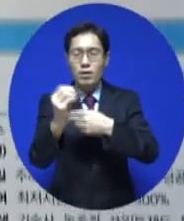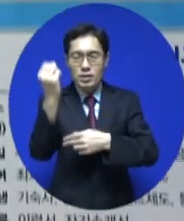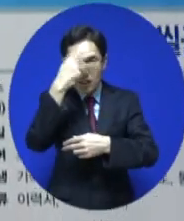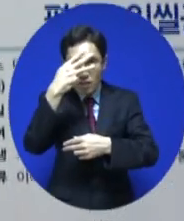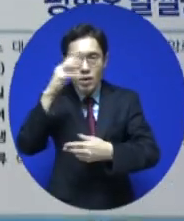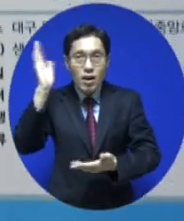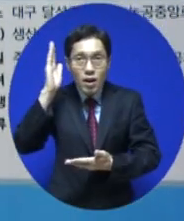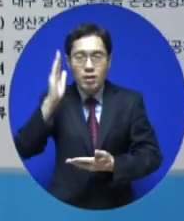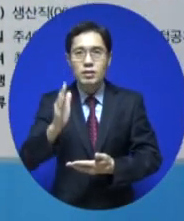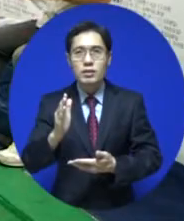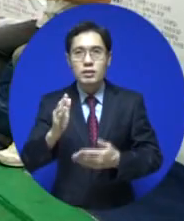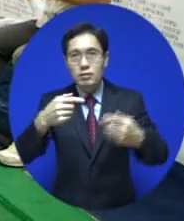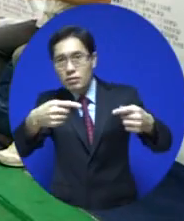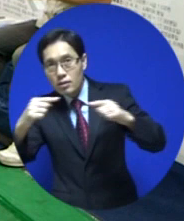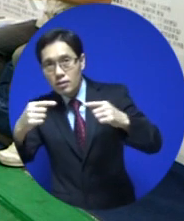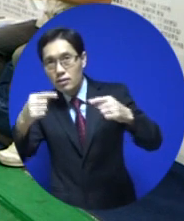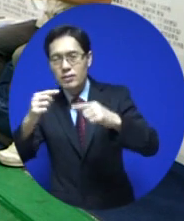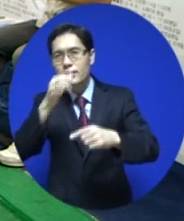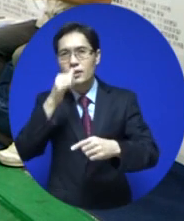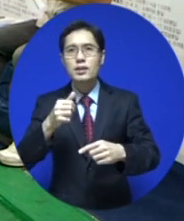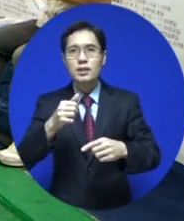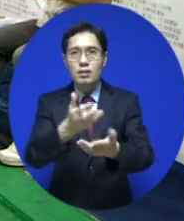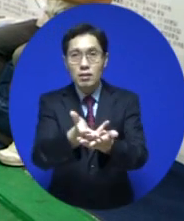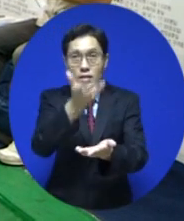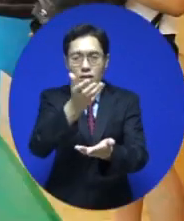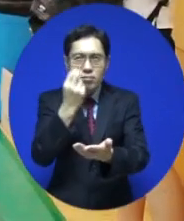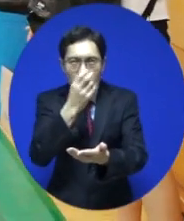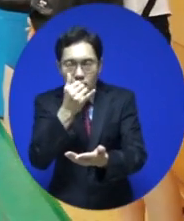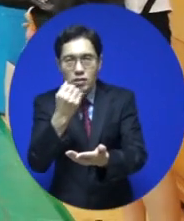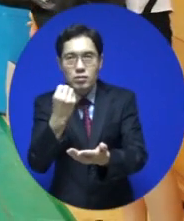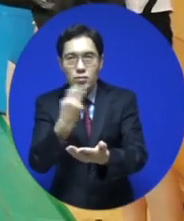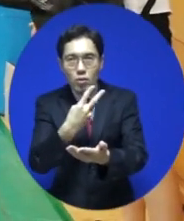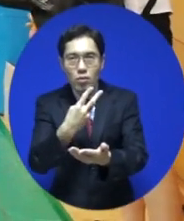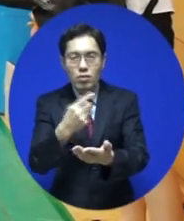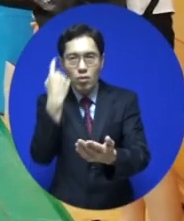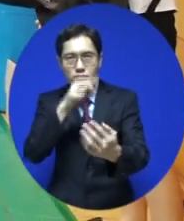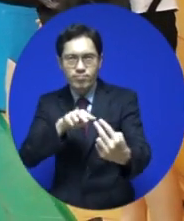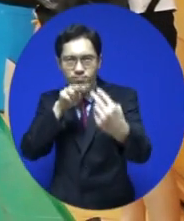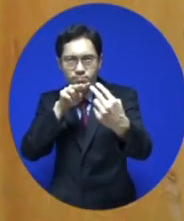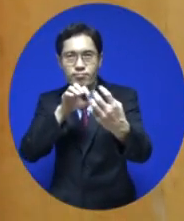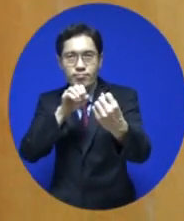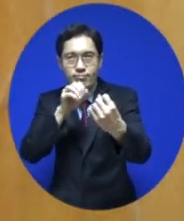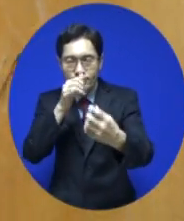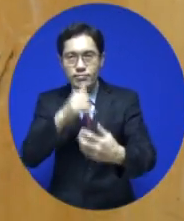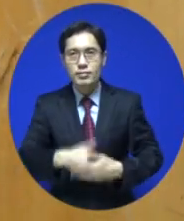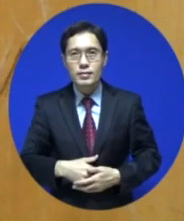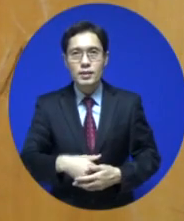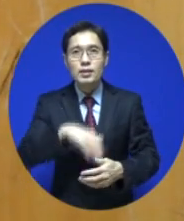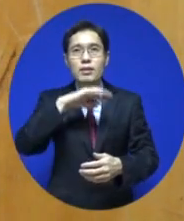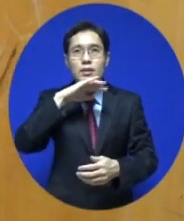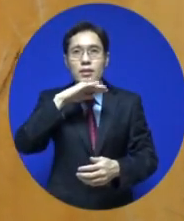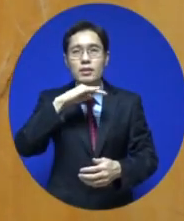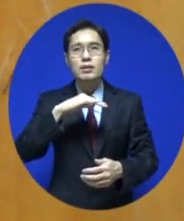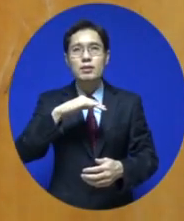3학년 학생들을 대상으로 현장 채용을 실시했는데요. 서류 심사는 물론 현장에서 심층 면접이 이뤄졌습니다. 아직